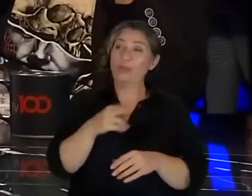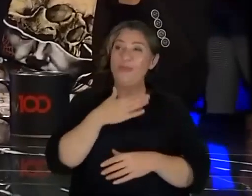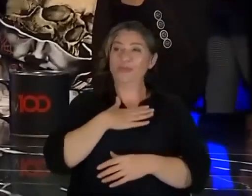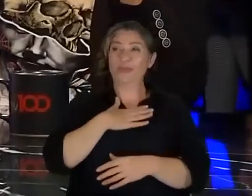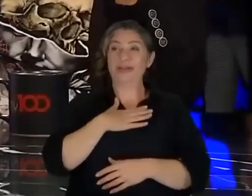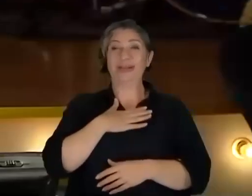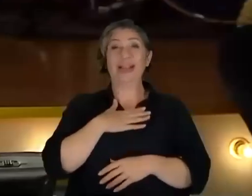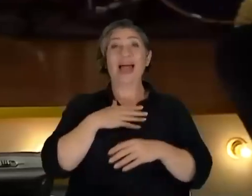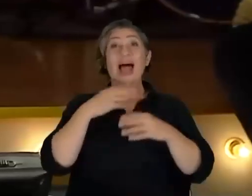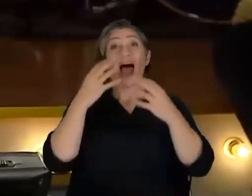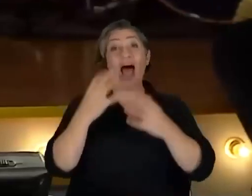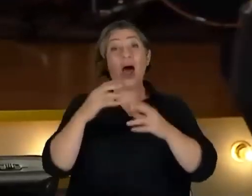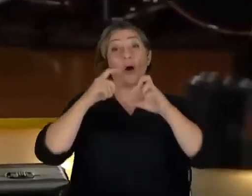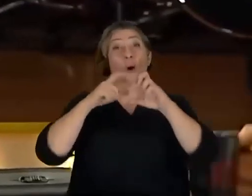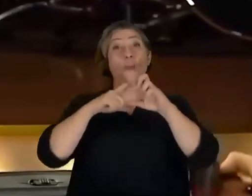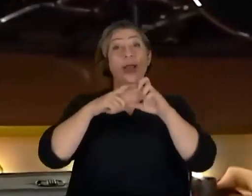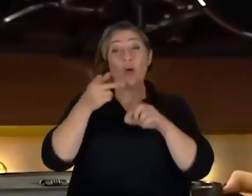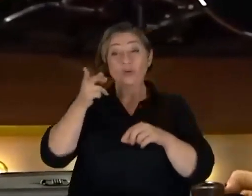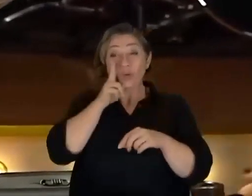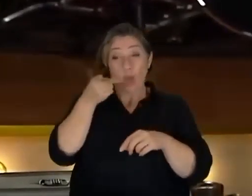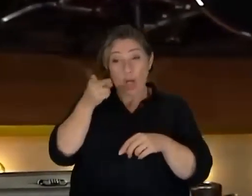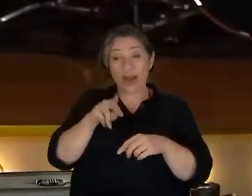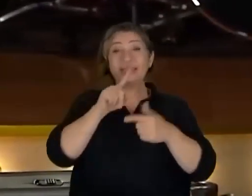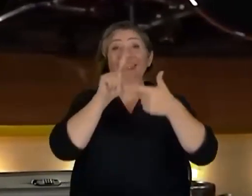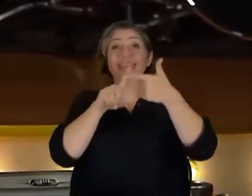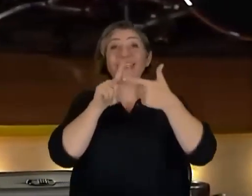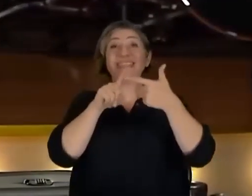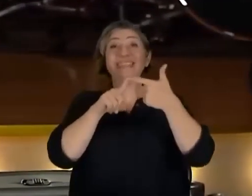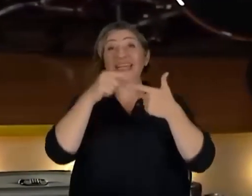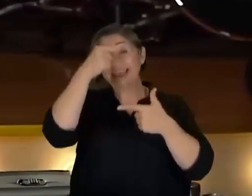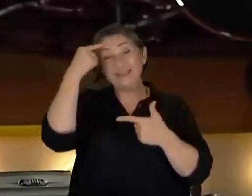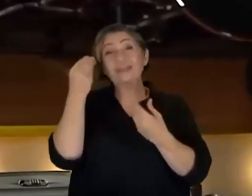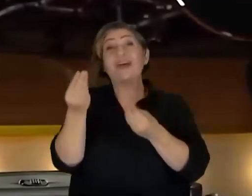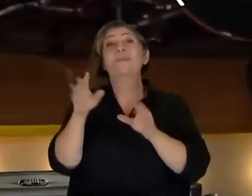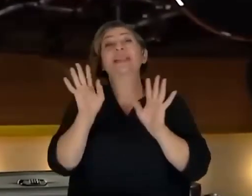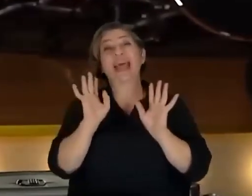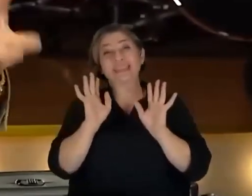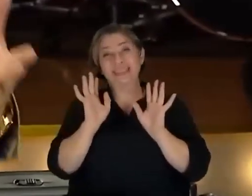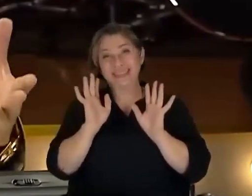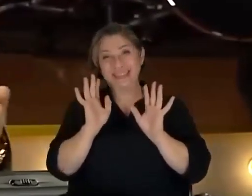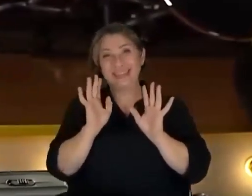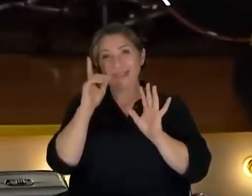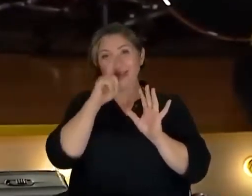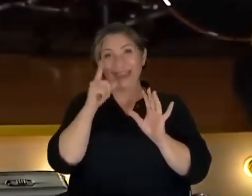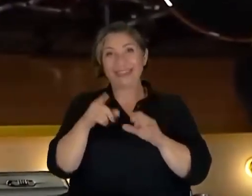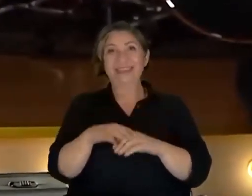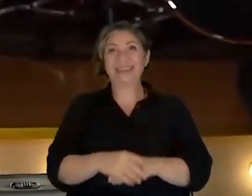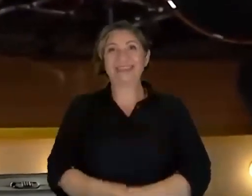Yani ben ağır romanın sonunda ölerek zaten bir ikincisinin yani bir daha bana bu imkanı